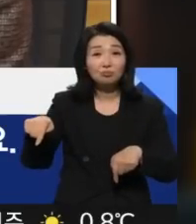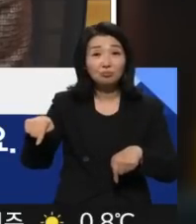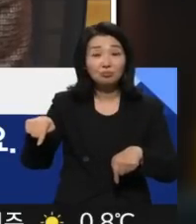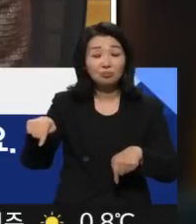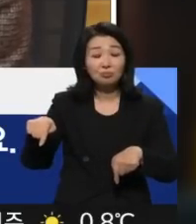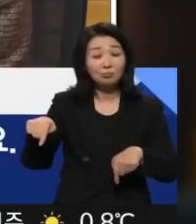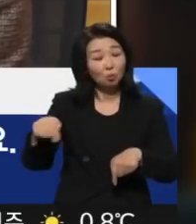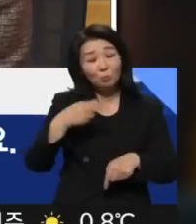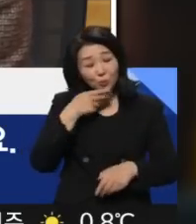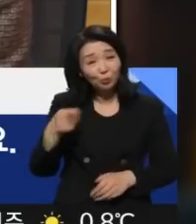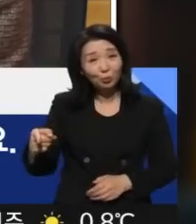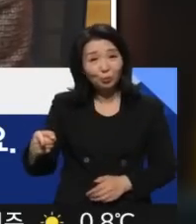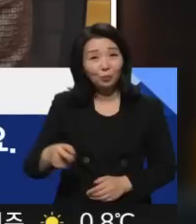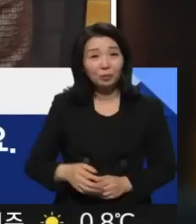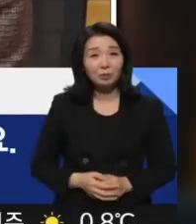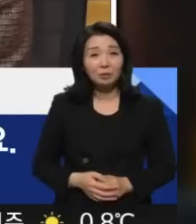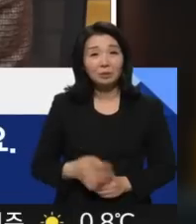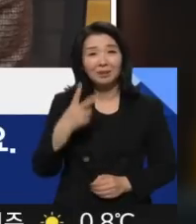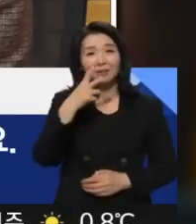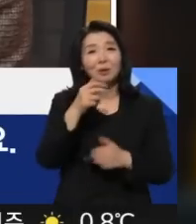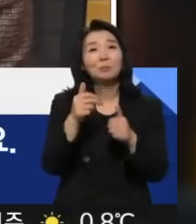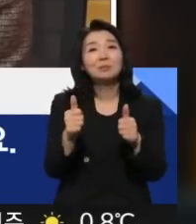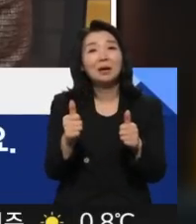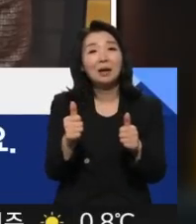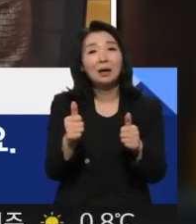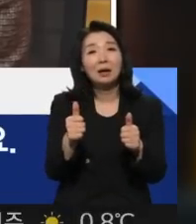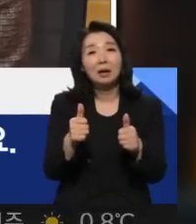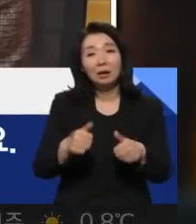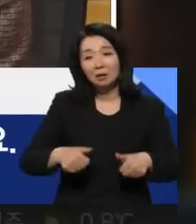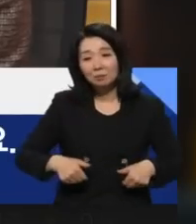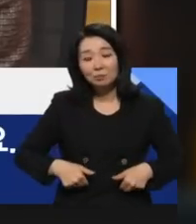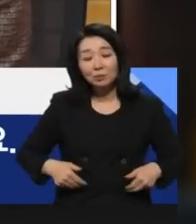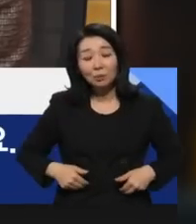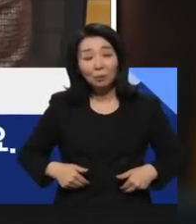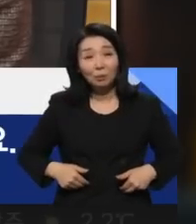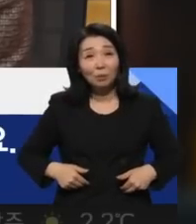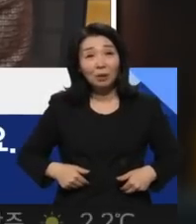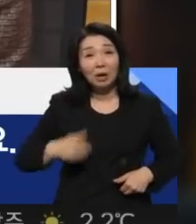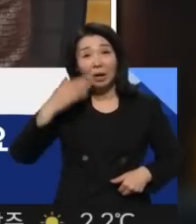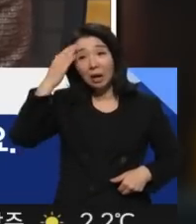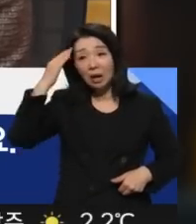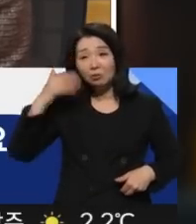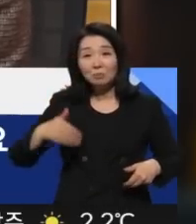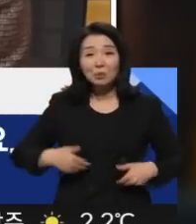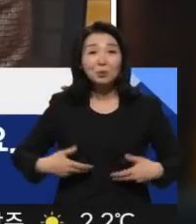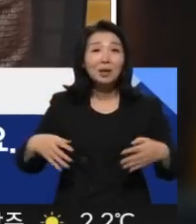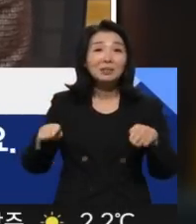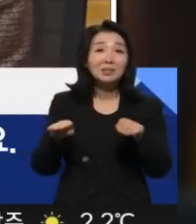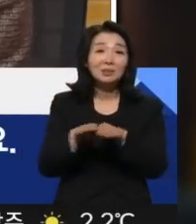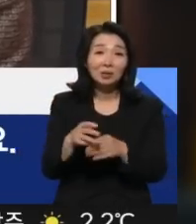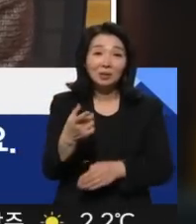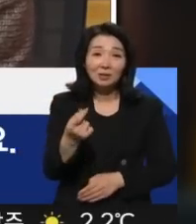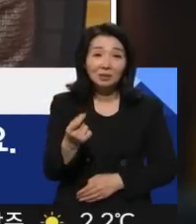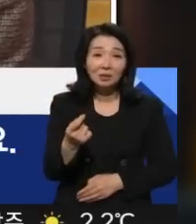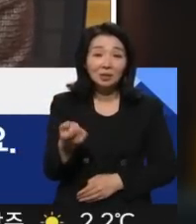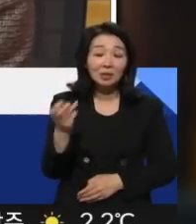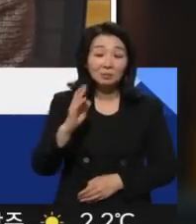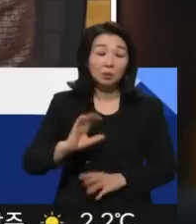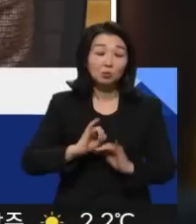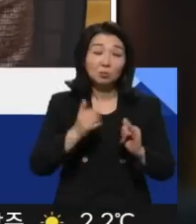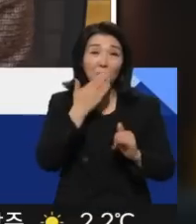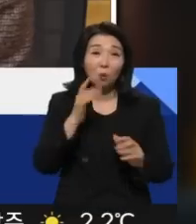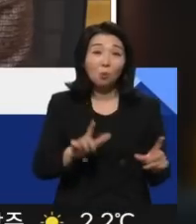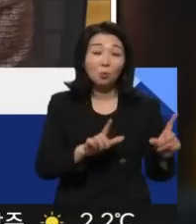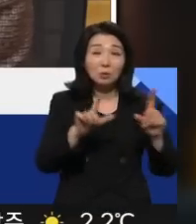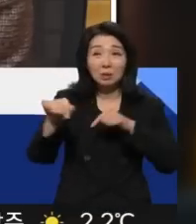그리고 검사라는 것은 필요한 우리나라의 기관이지만 국민의 먹고 사는